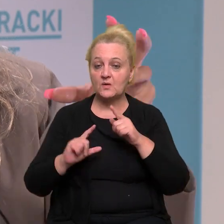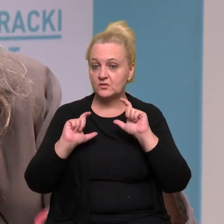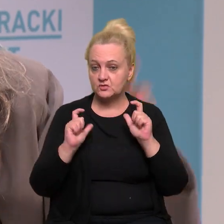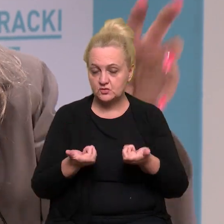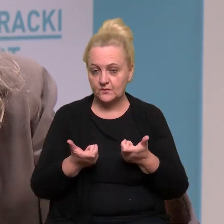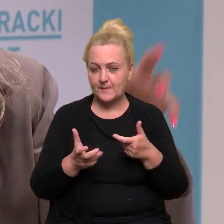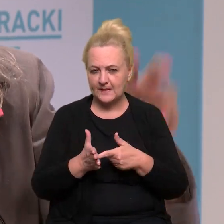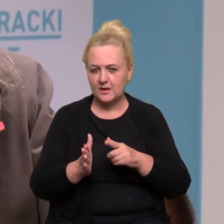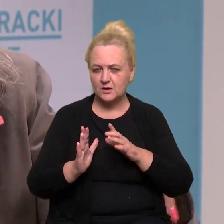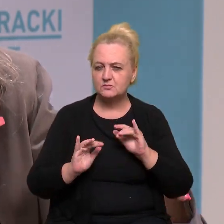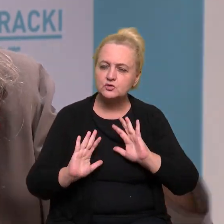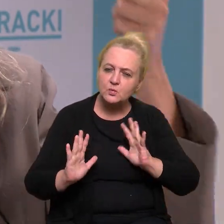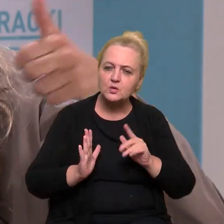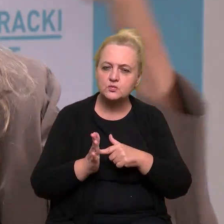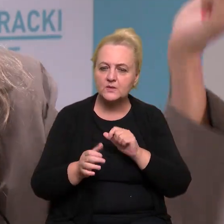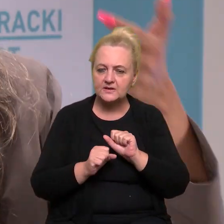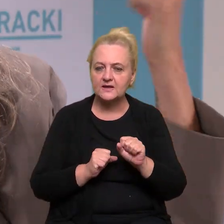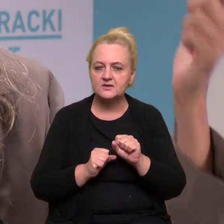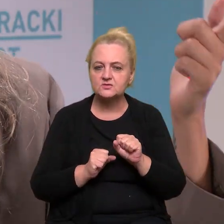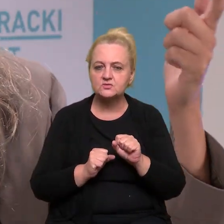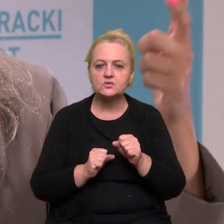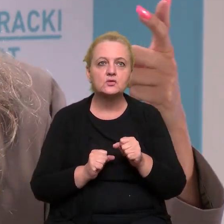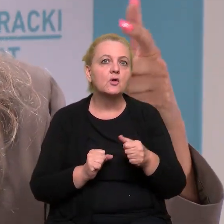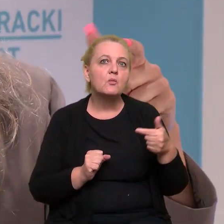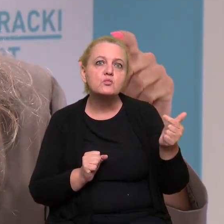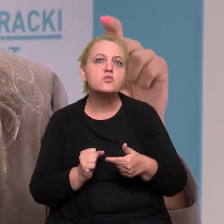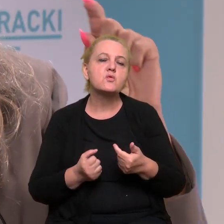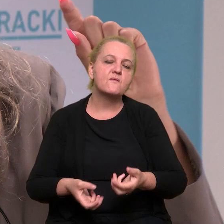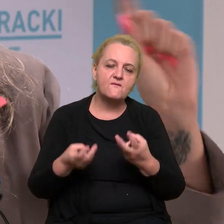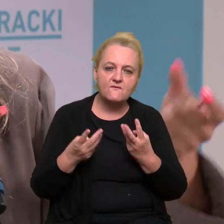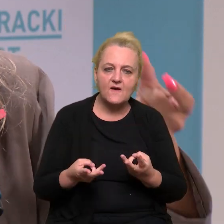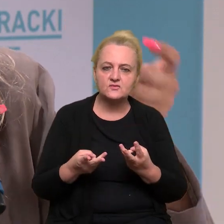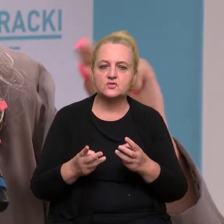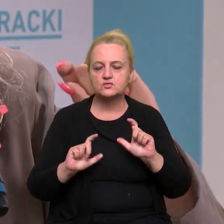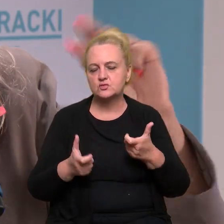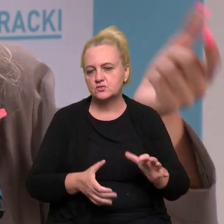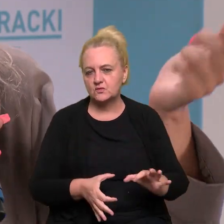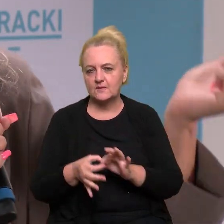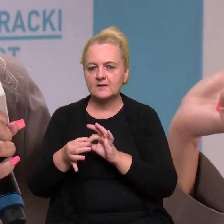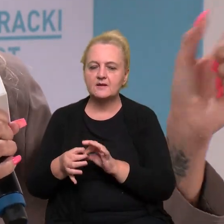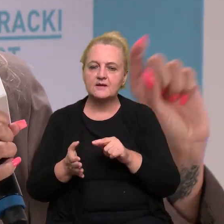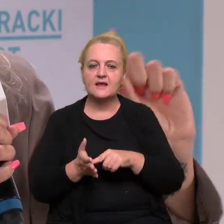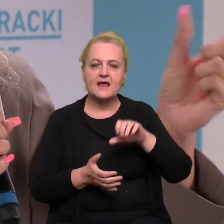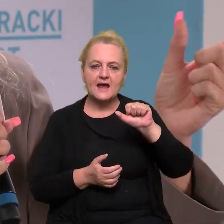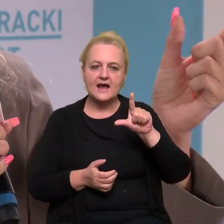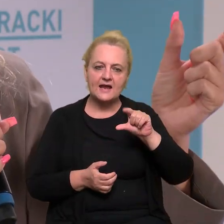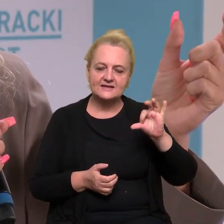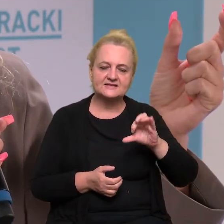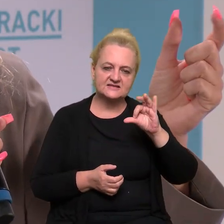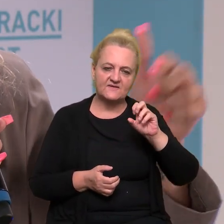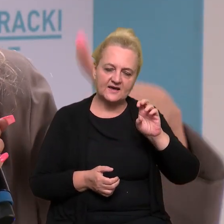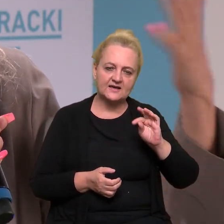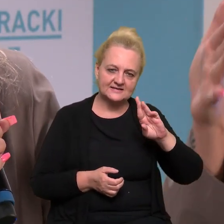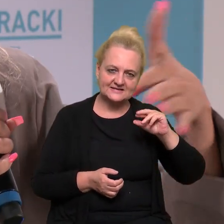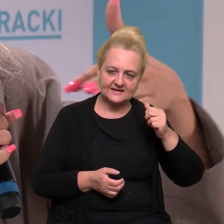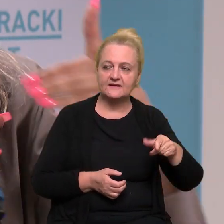taka forma konieczności, ważności tego, co dotyczy Alice Schwarzer i tak dalej,